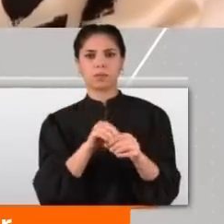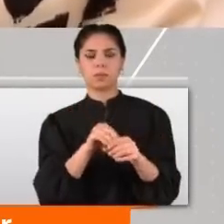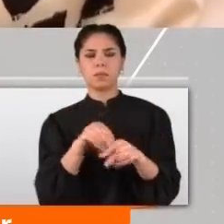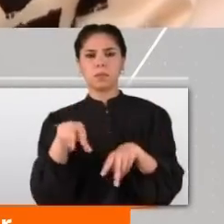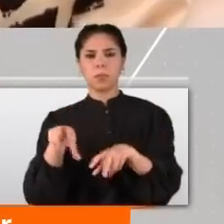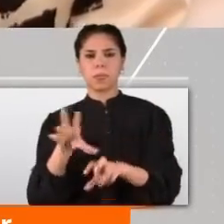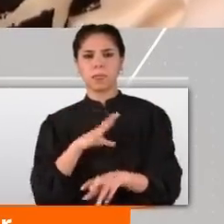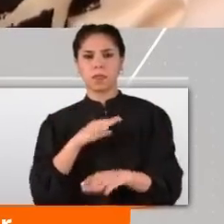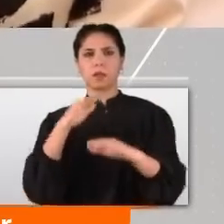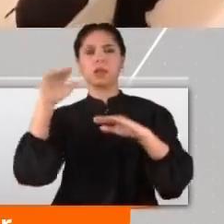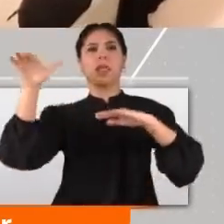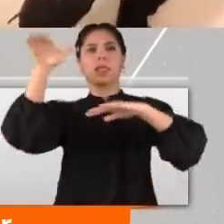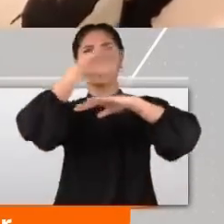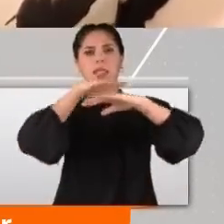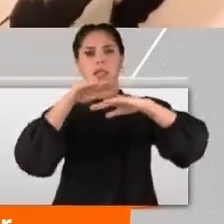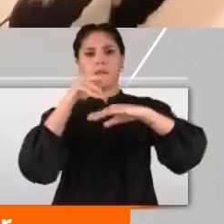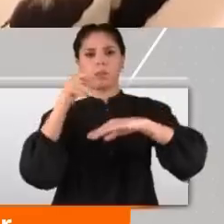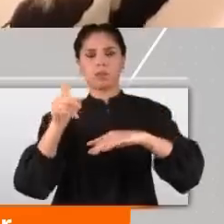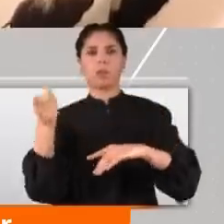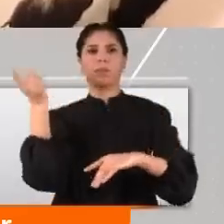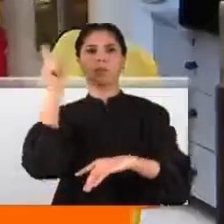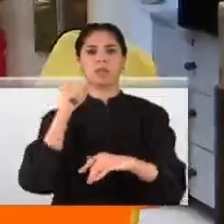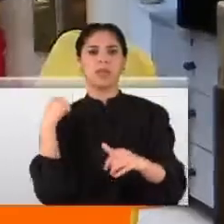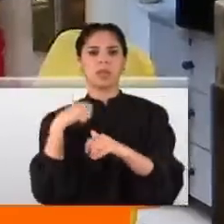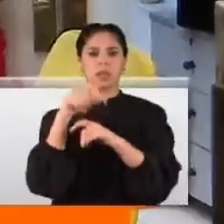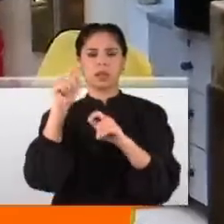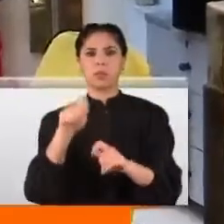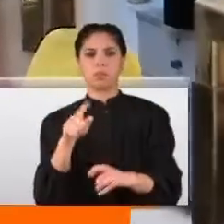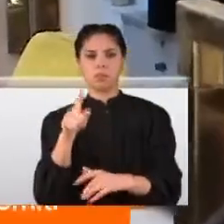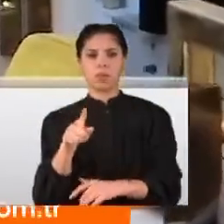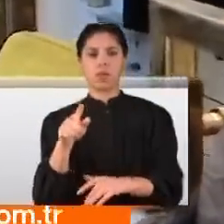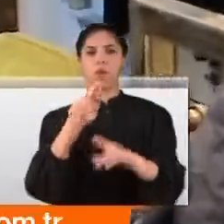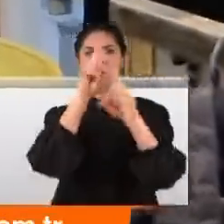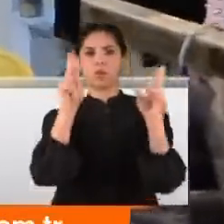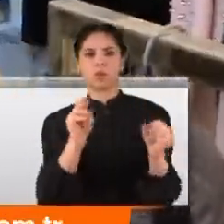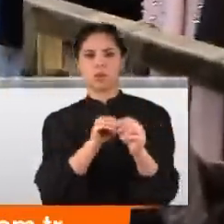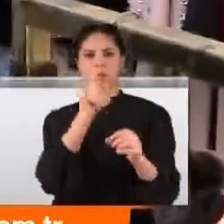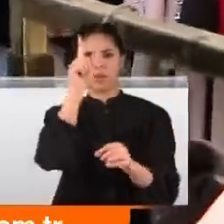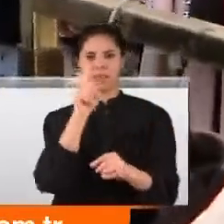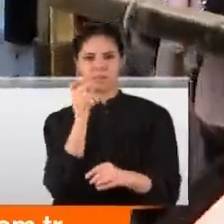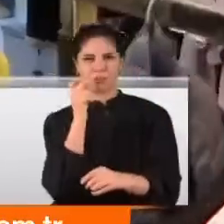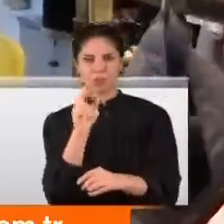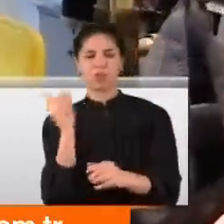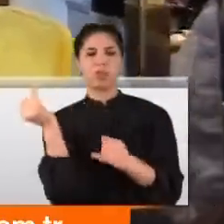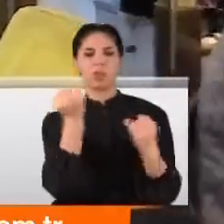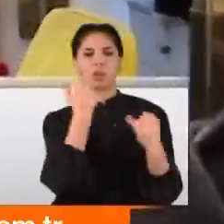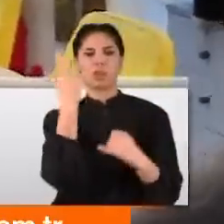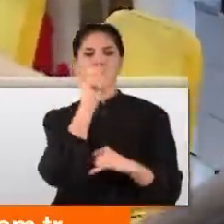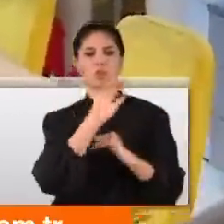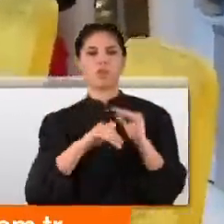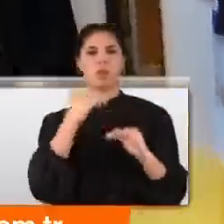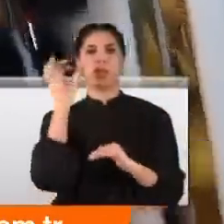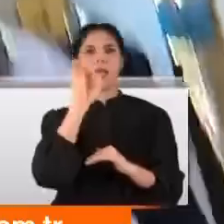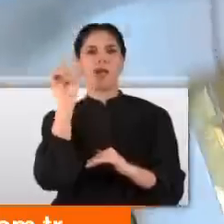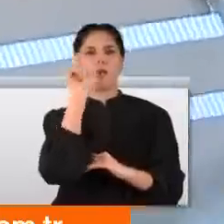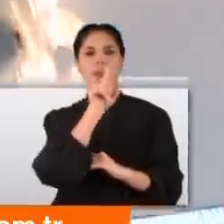otururken tavanımızı deldi. Tekrar yeni bir delik oluştu. Mağazanın içindeki ilk delik tartışmadan 3 ay sonra Eylül